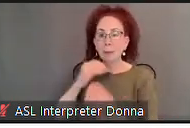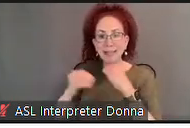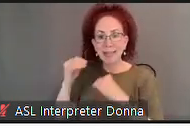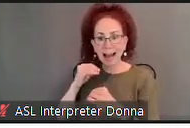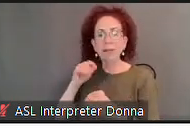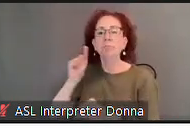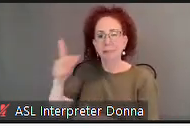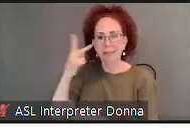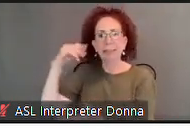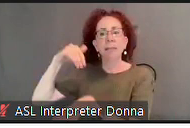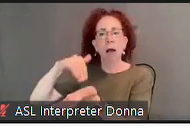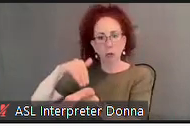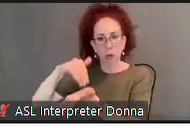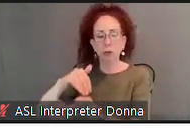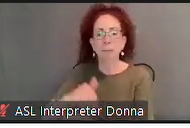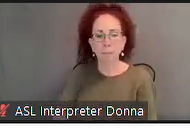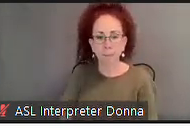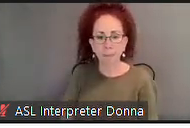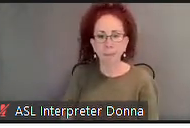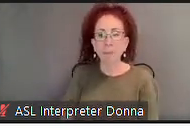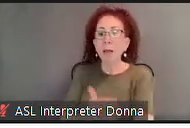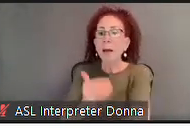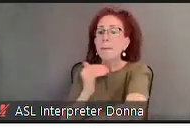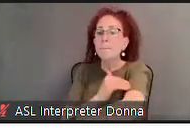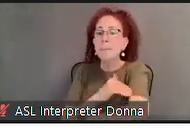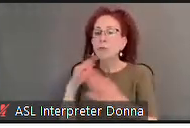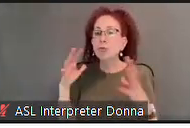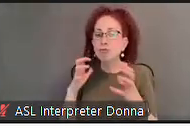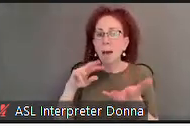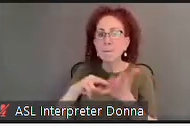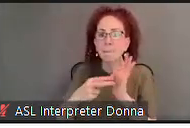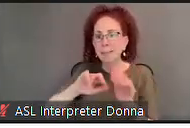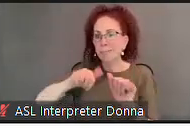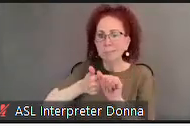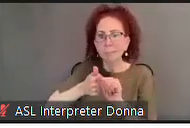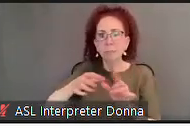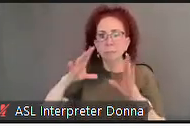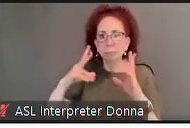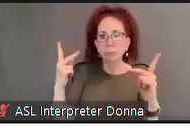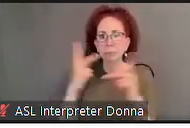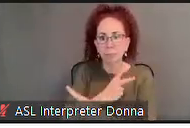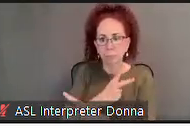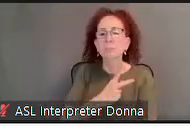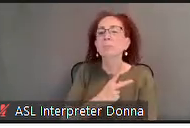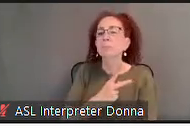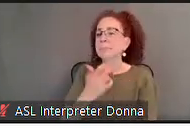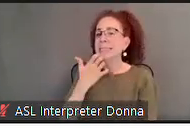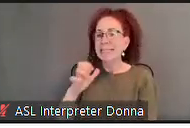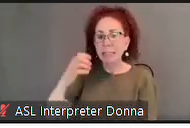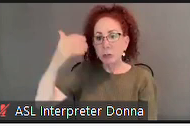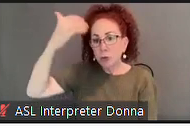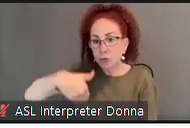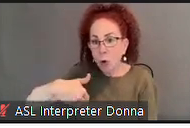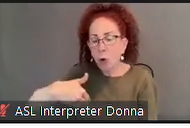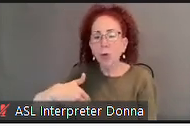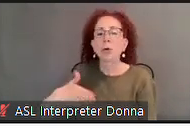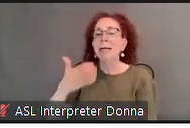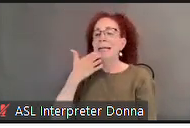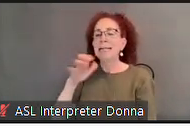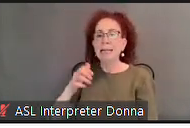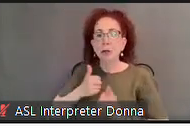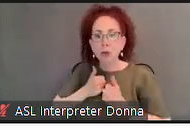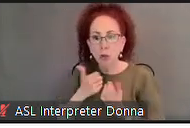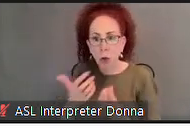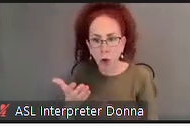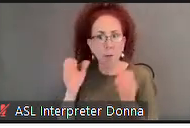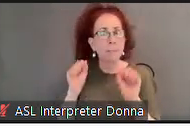还有如果是说是在用低钠的这些饮食，那是非常要注意的，马上要去看医生的。